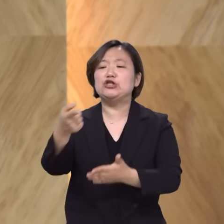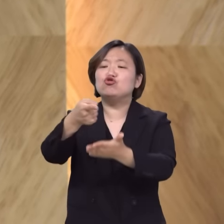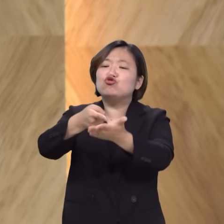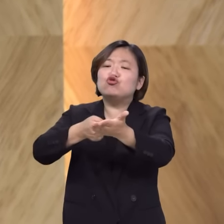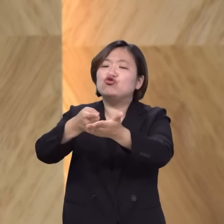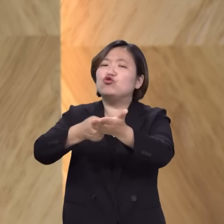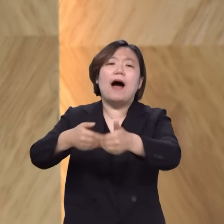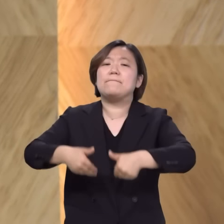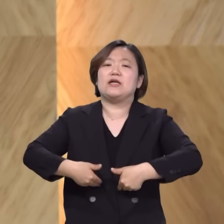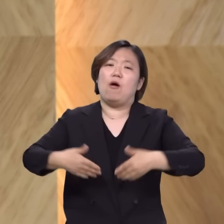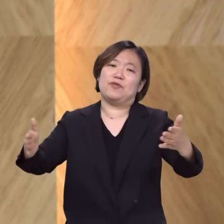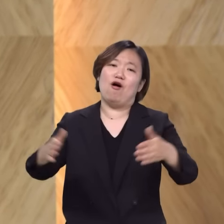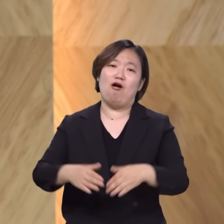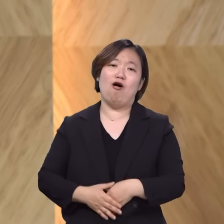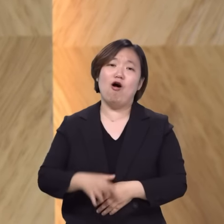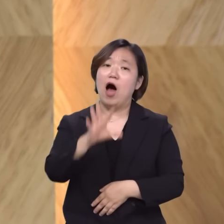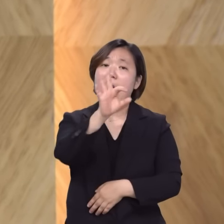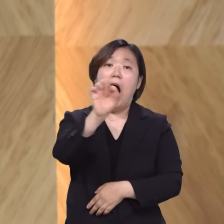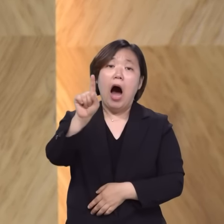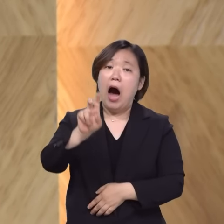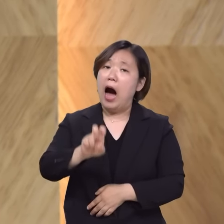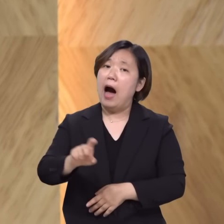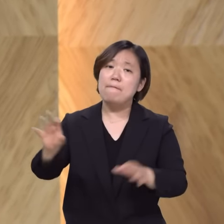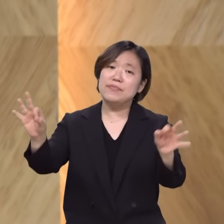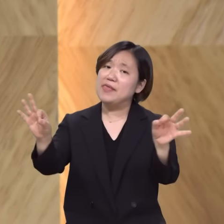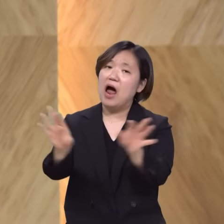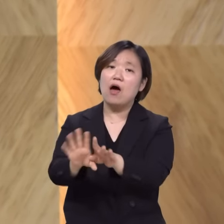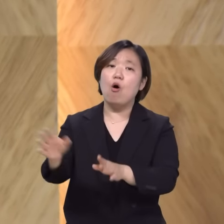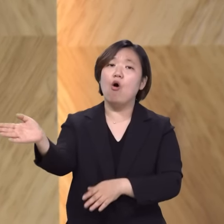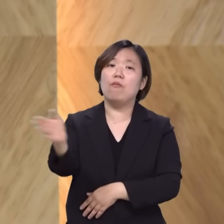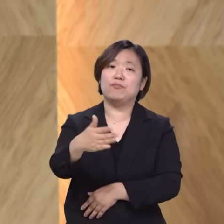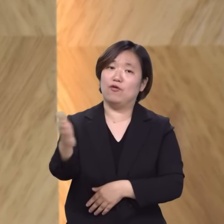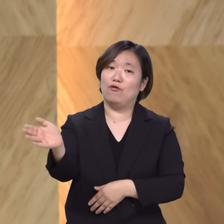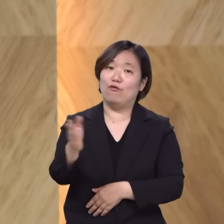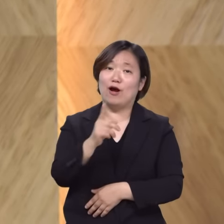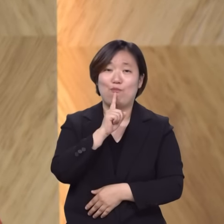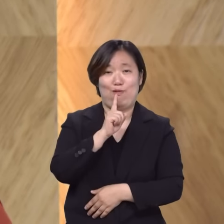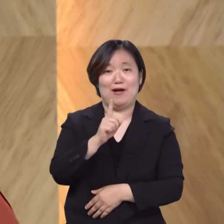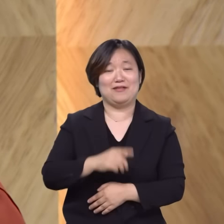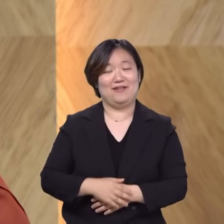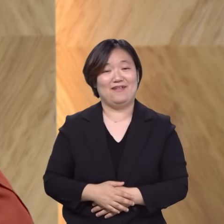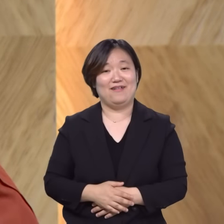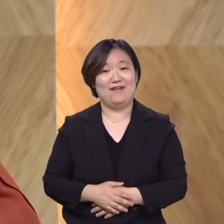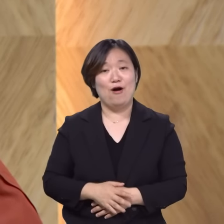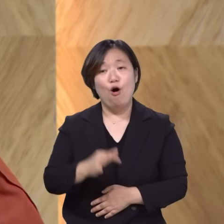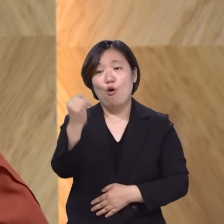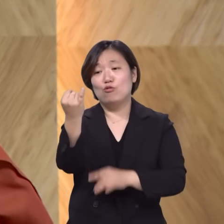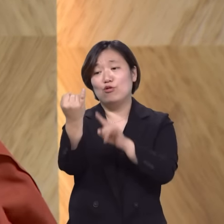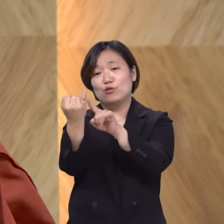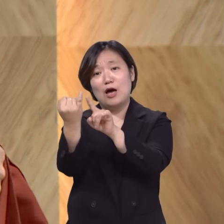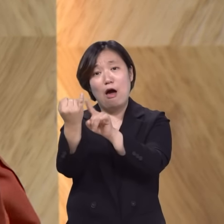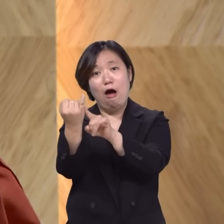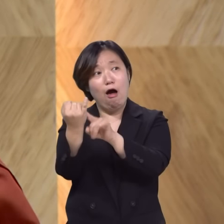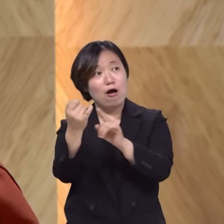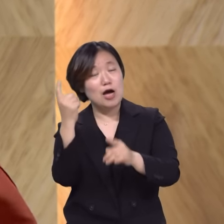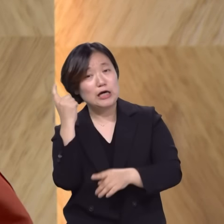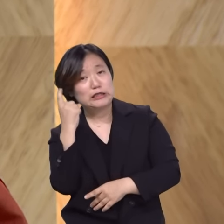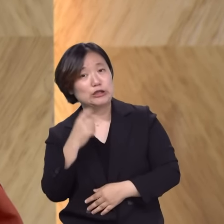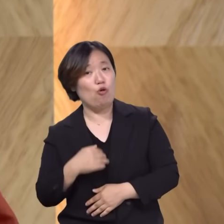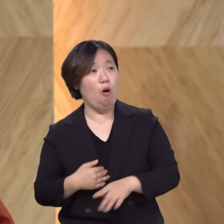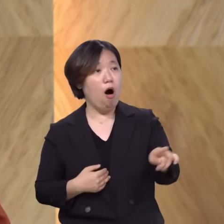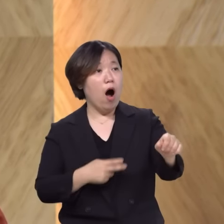없습니다 암 덩어리가 완전히 사라졌습니다라는 말을 들으면서 그 불자님이 의사